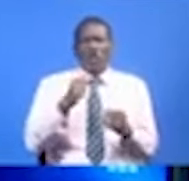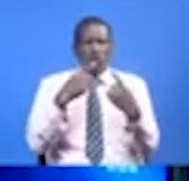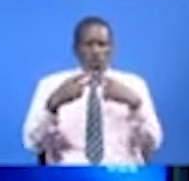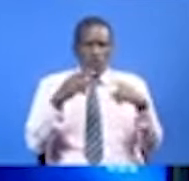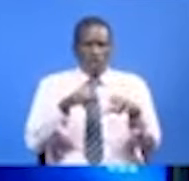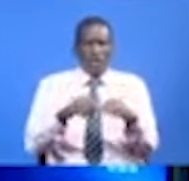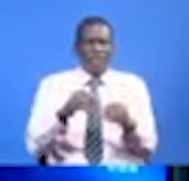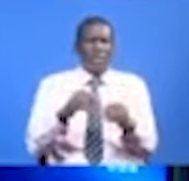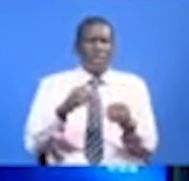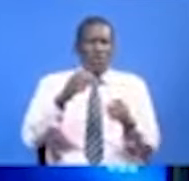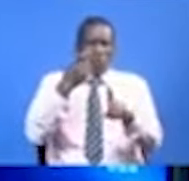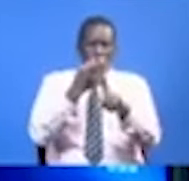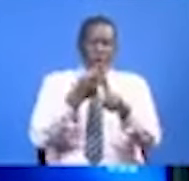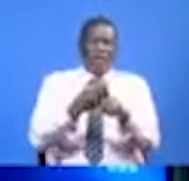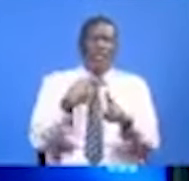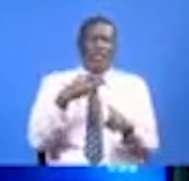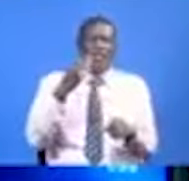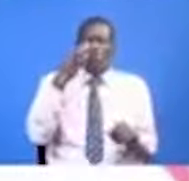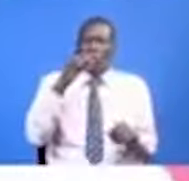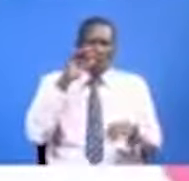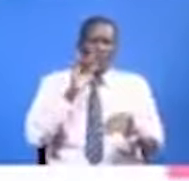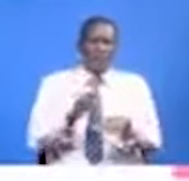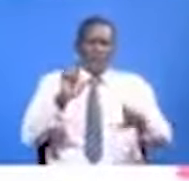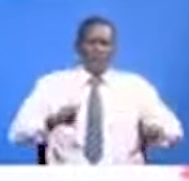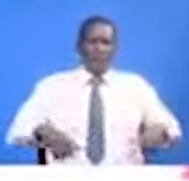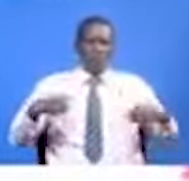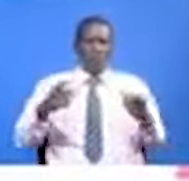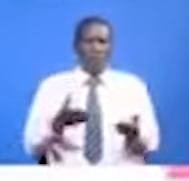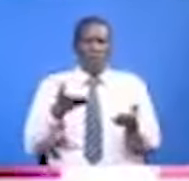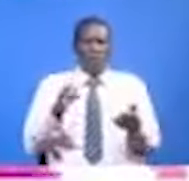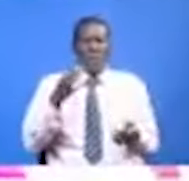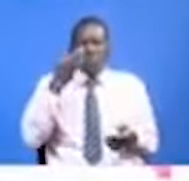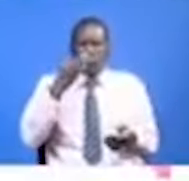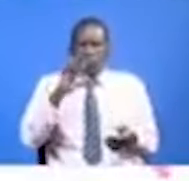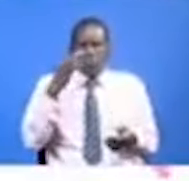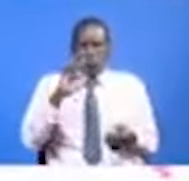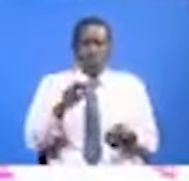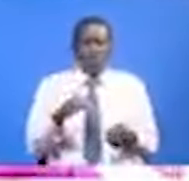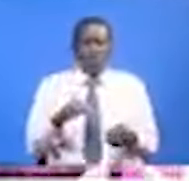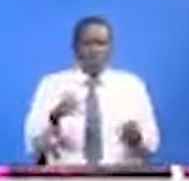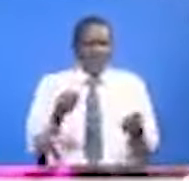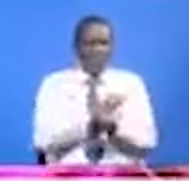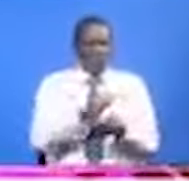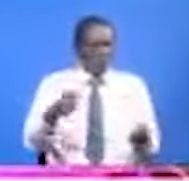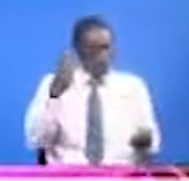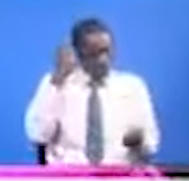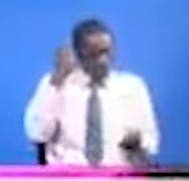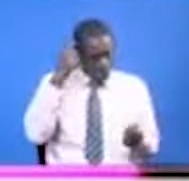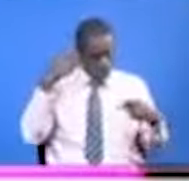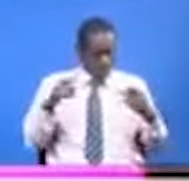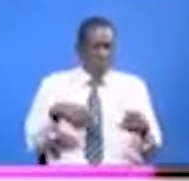has adversely affected lives. Mea hii huharibu vichwa vya watu